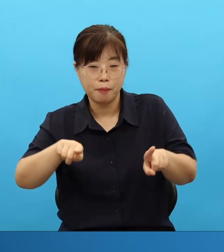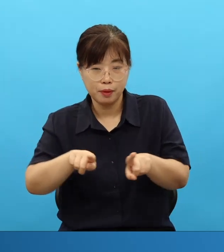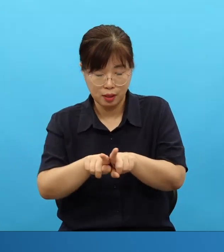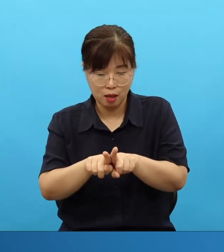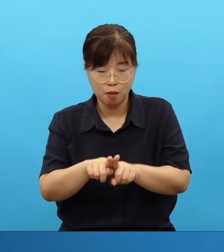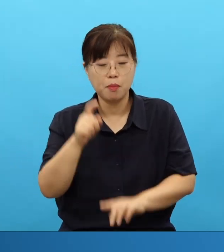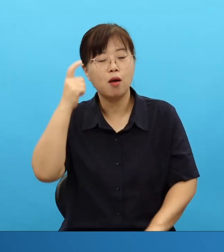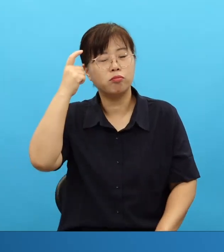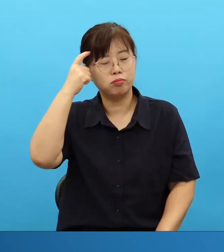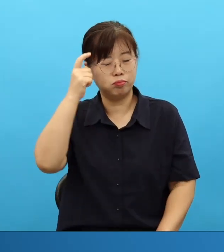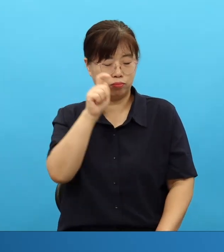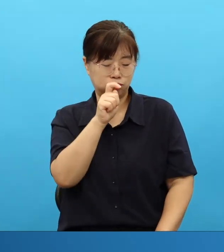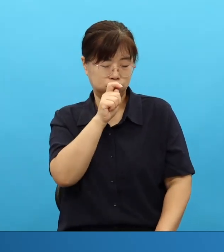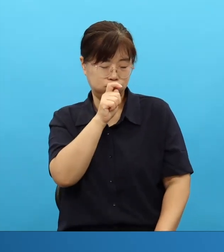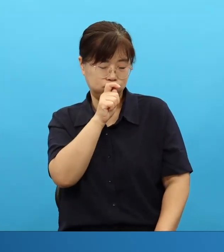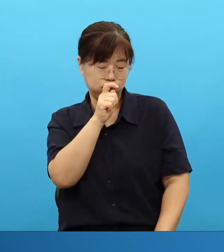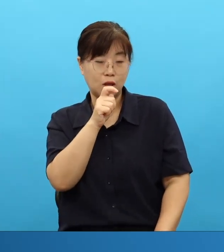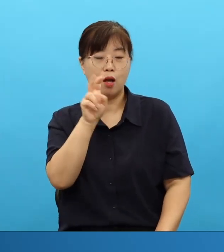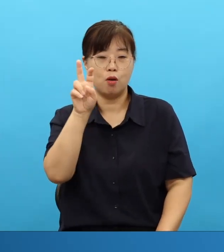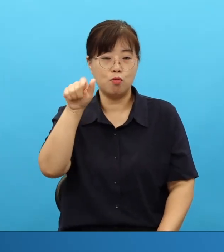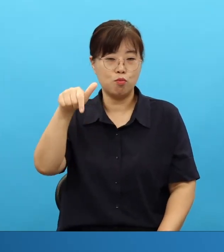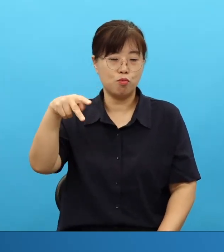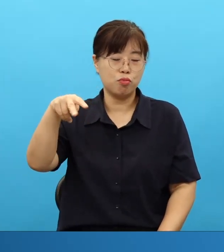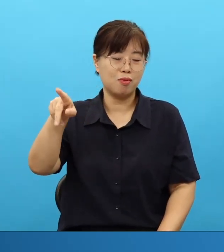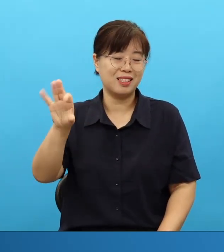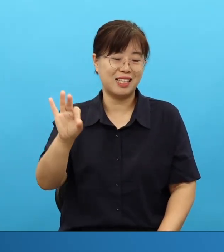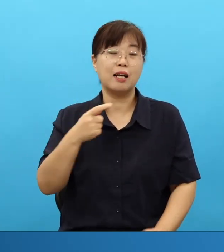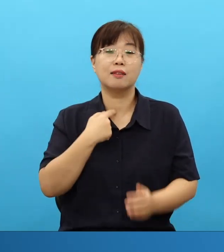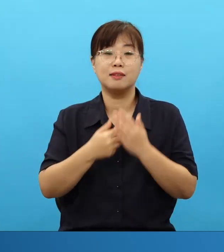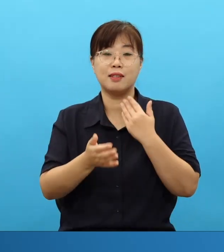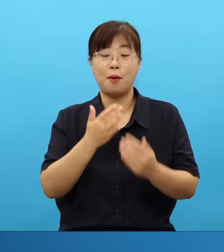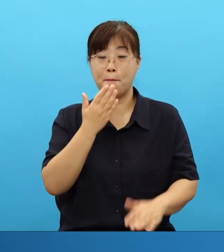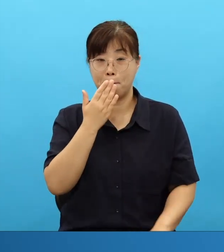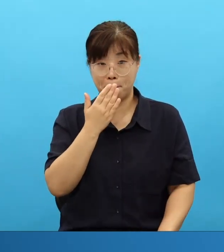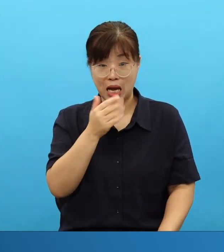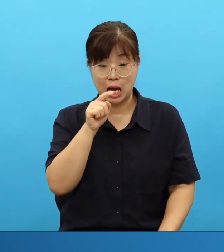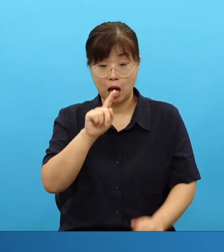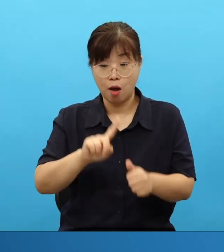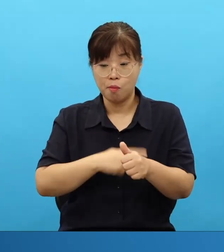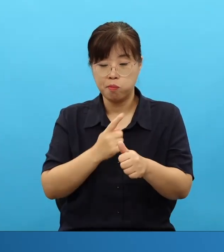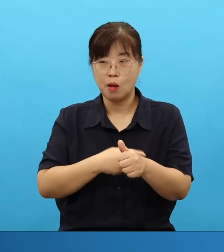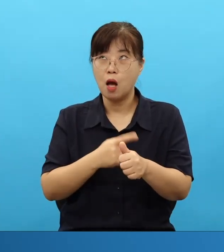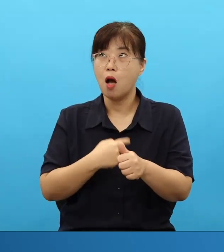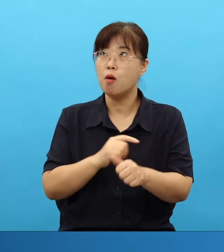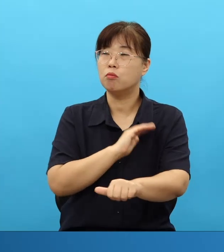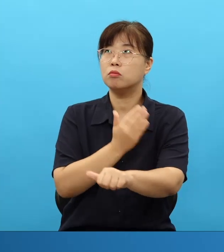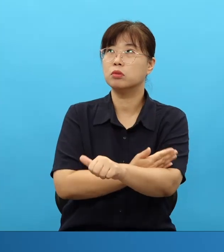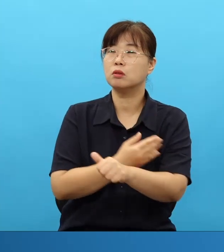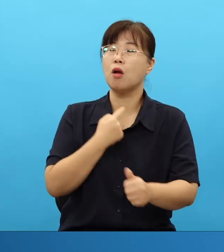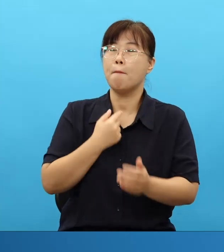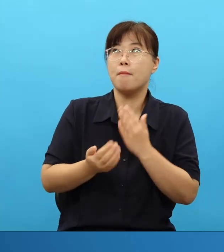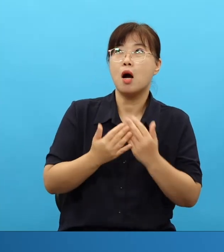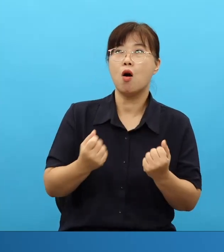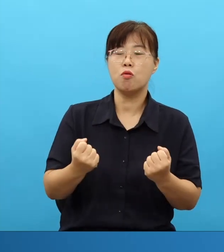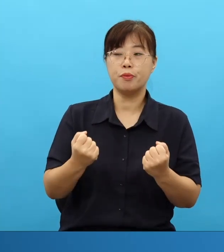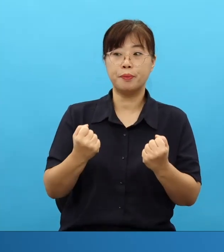상기도 들이 어 되고 여러분이 지금도 그 두가지는 누리고 있야